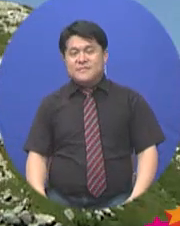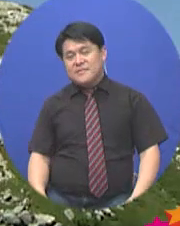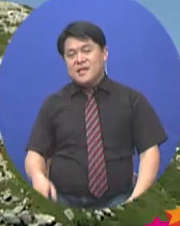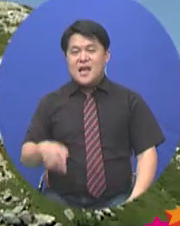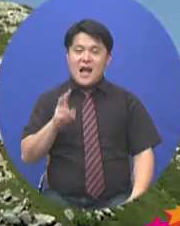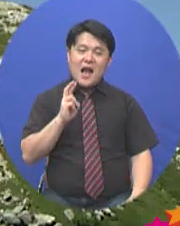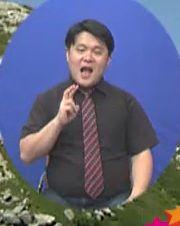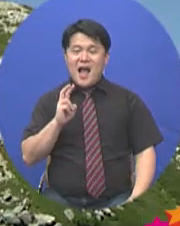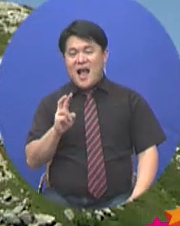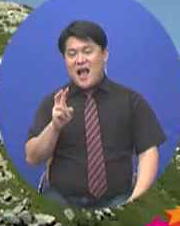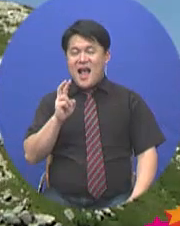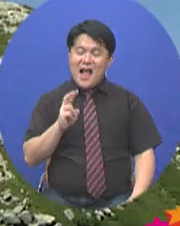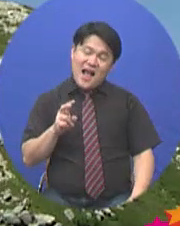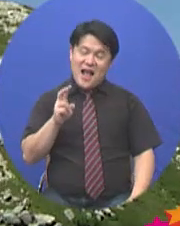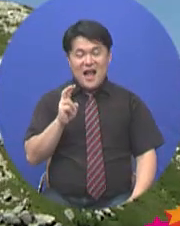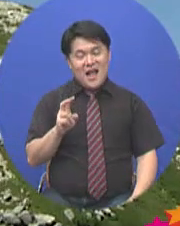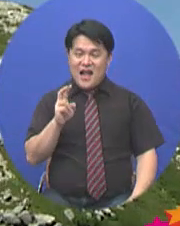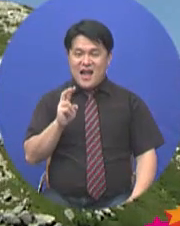아,